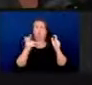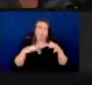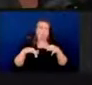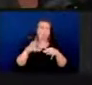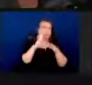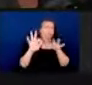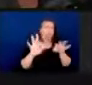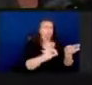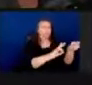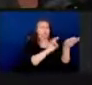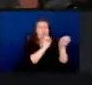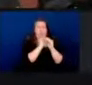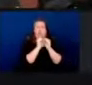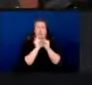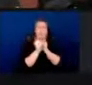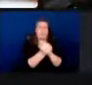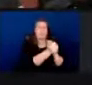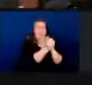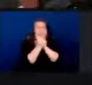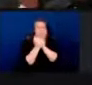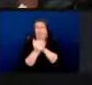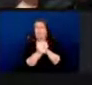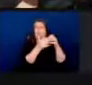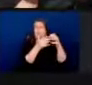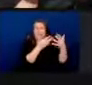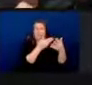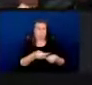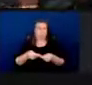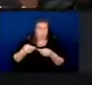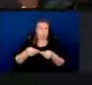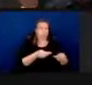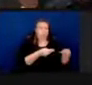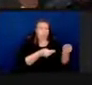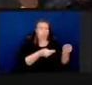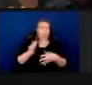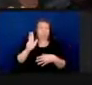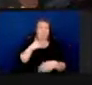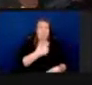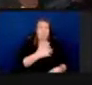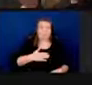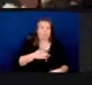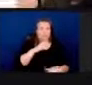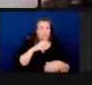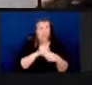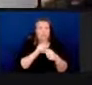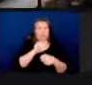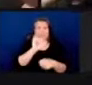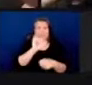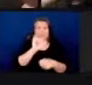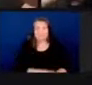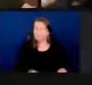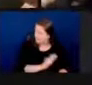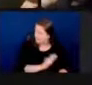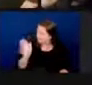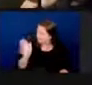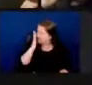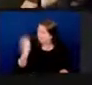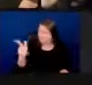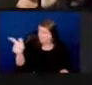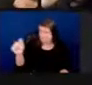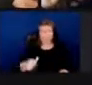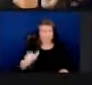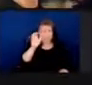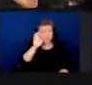safari ambayo sote lazima tuisafiri kwa pamoja. Kwa hivyo naona fahari sana kuwa sehemu ya safari yenyewe. Asante